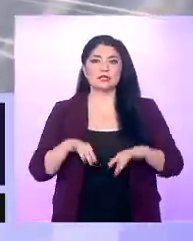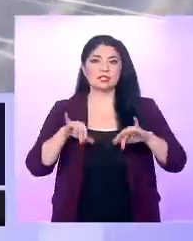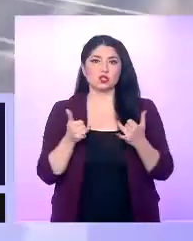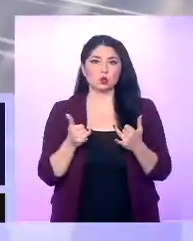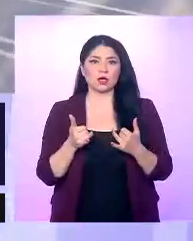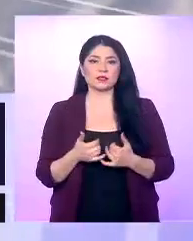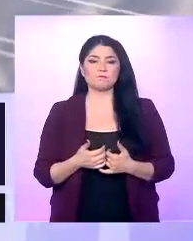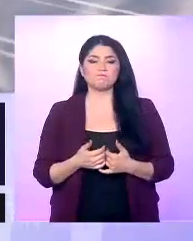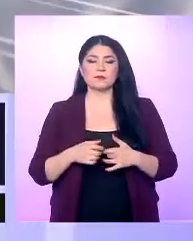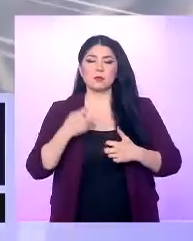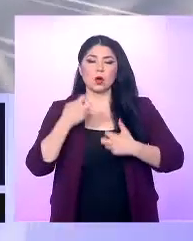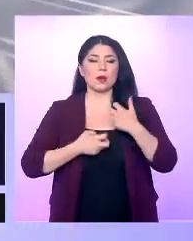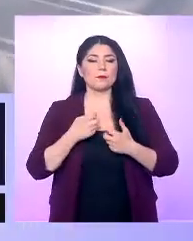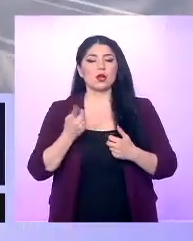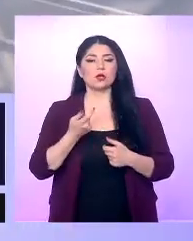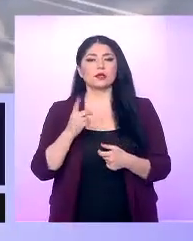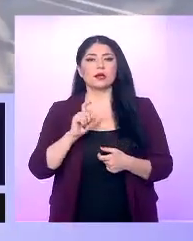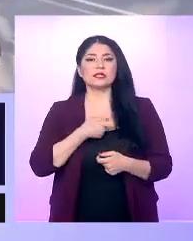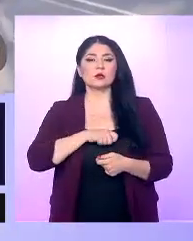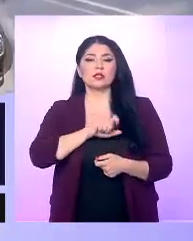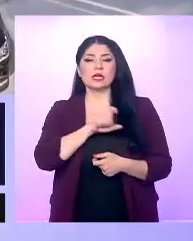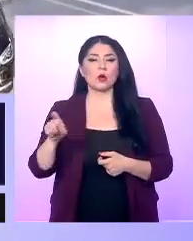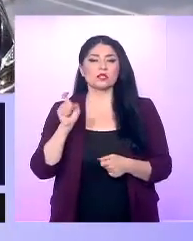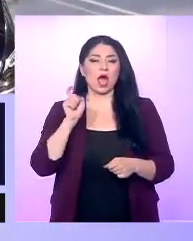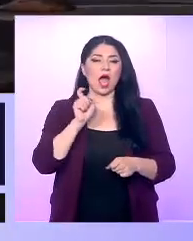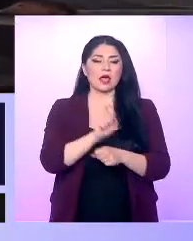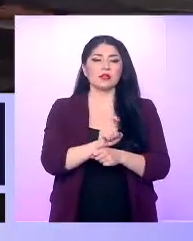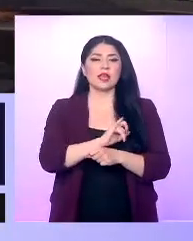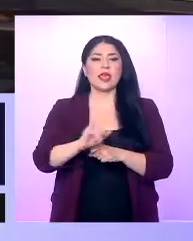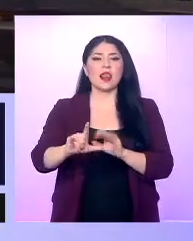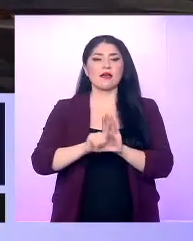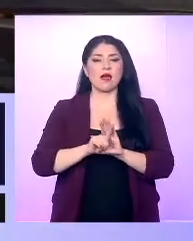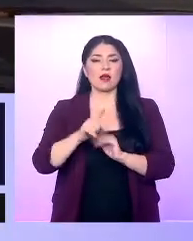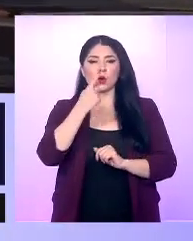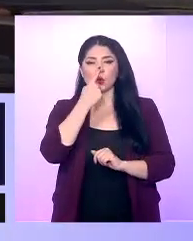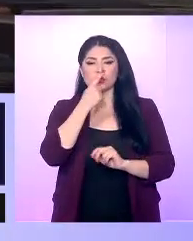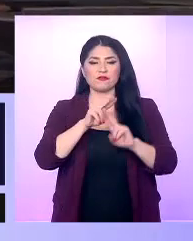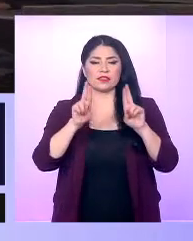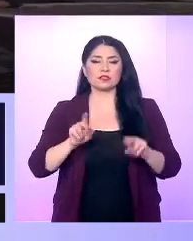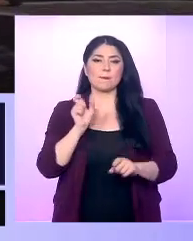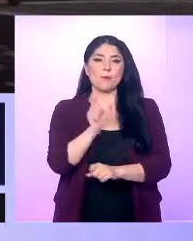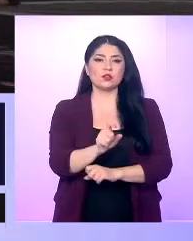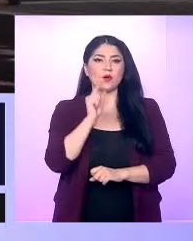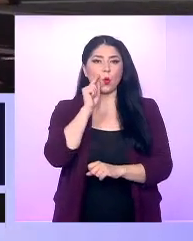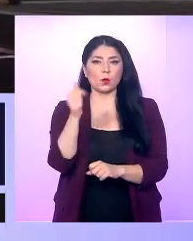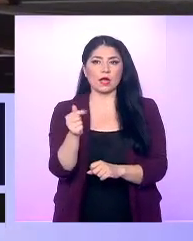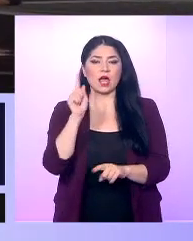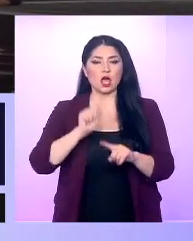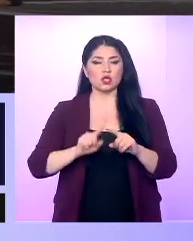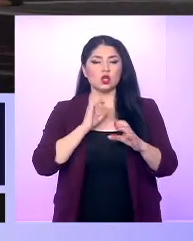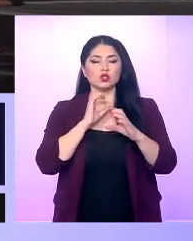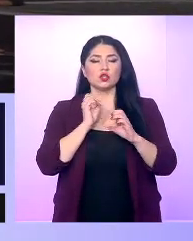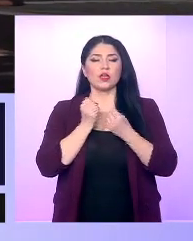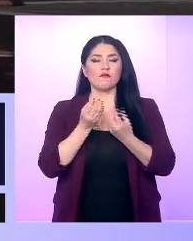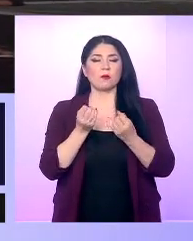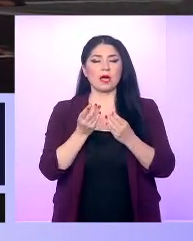contextul deteriorării situației de securitate din cauza agresiunii ilegale a Federației Ruse împotriva Ucrainei. Și în același comunicat al